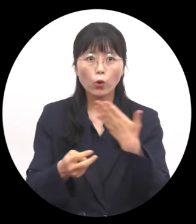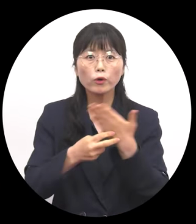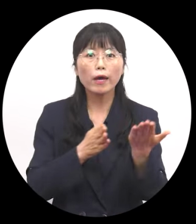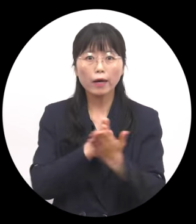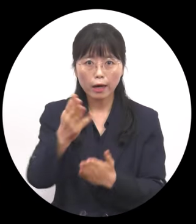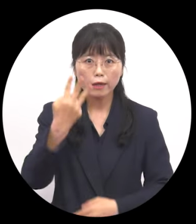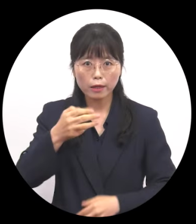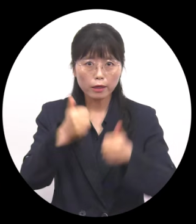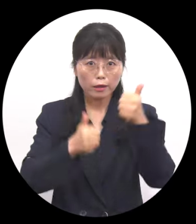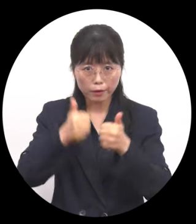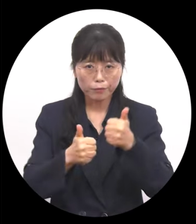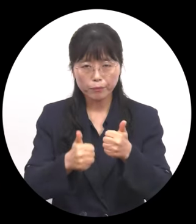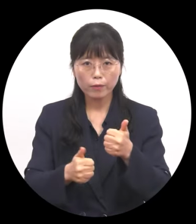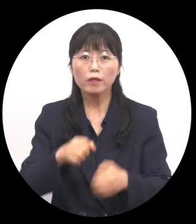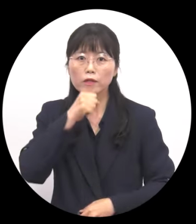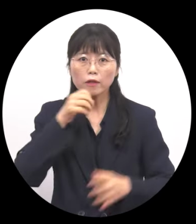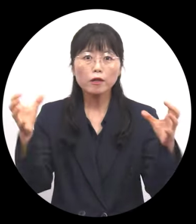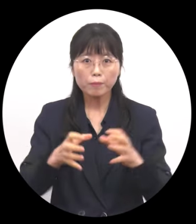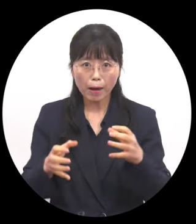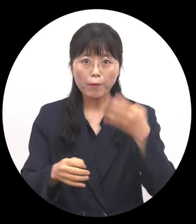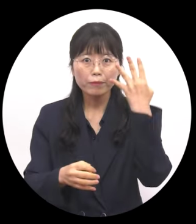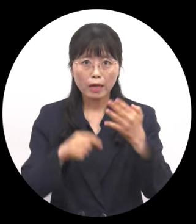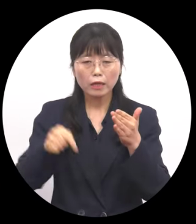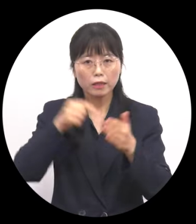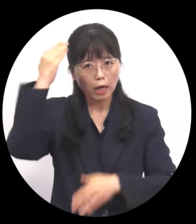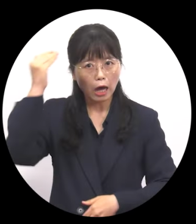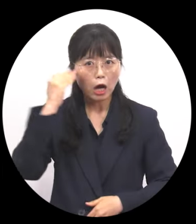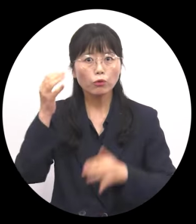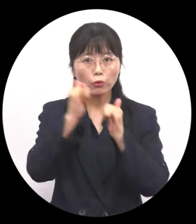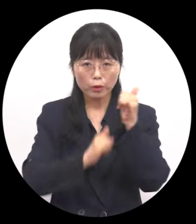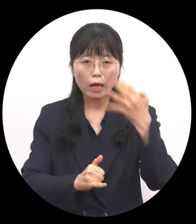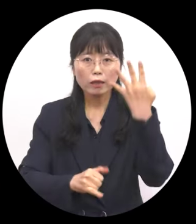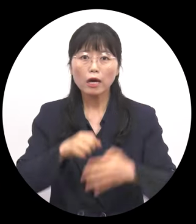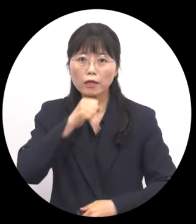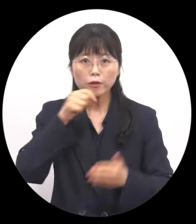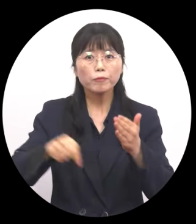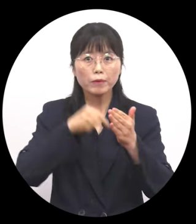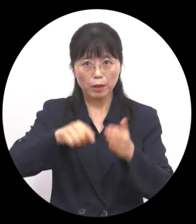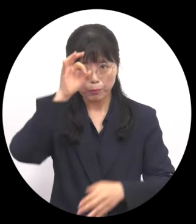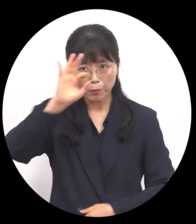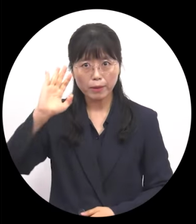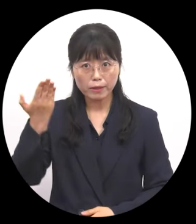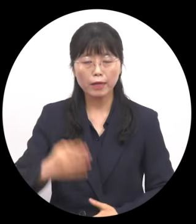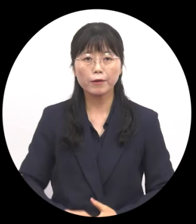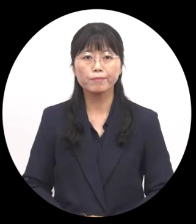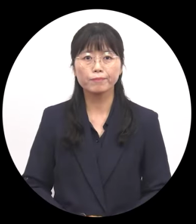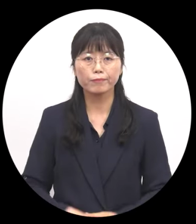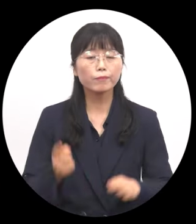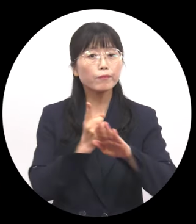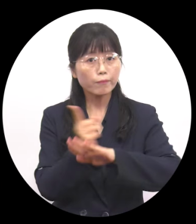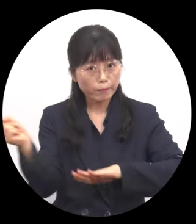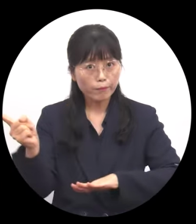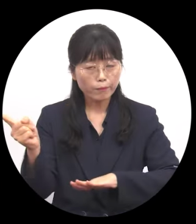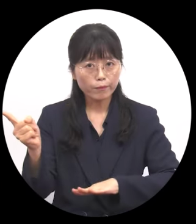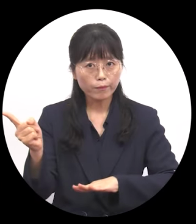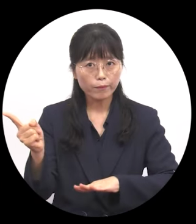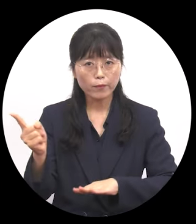의예과 세계영역 등급합 4 이내 및 한국사 4등급 이내라고 보시면 됩니다. 그